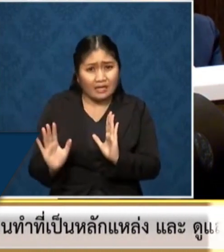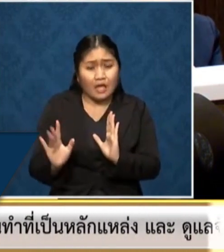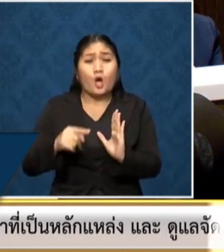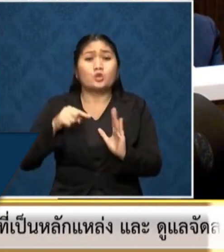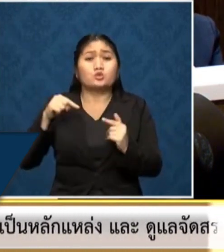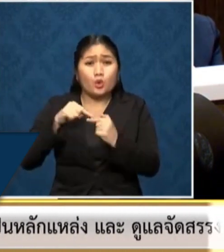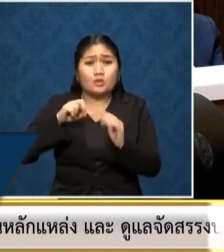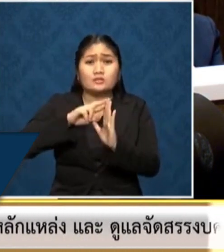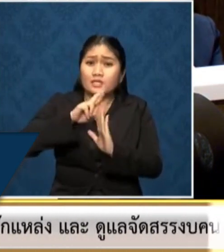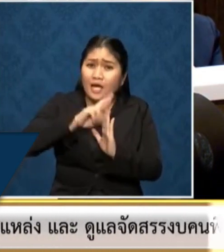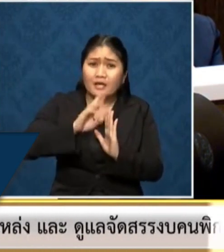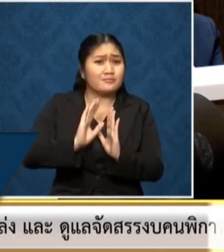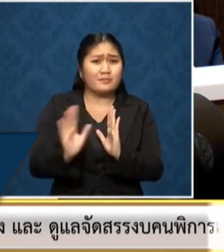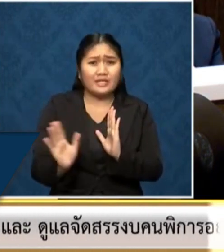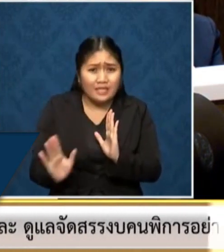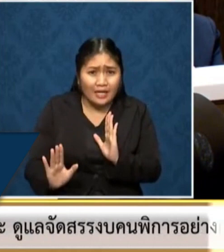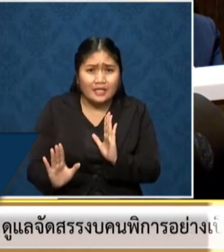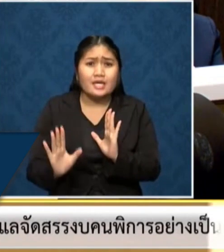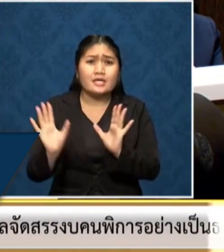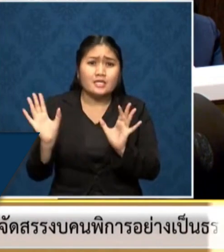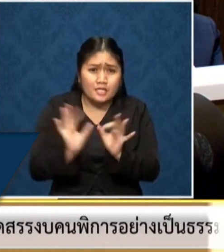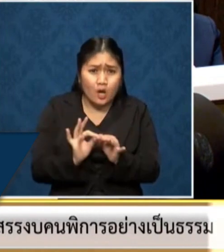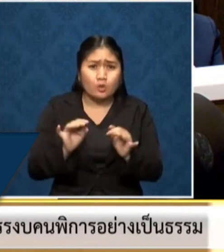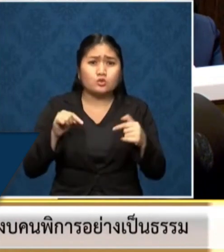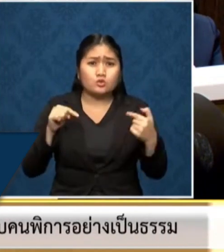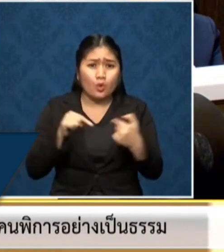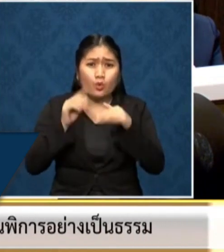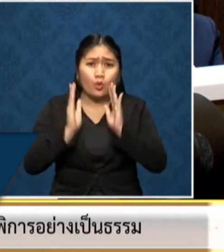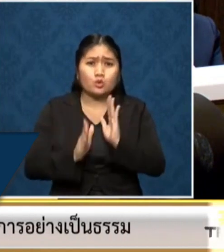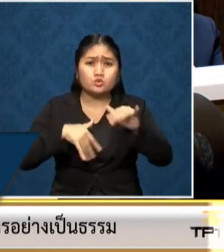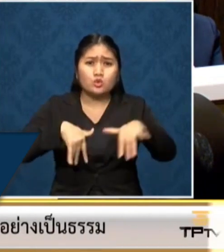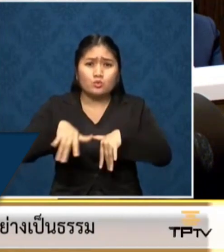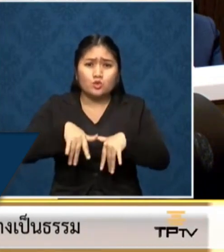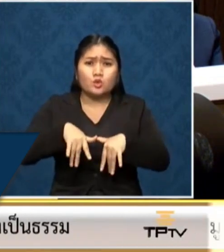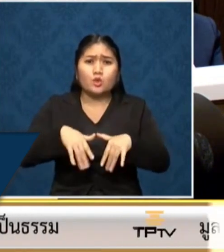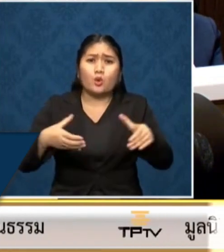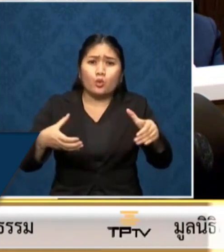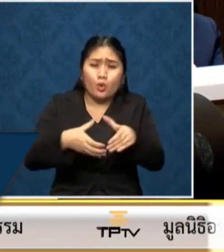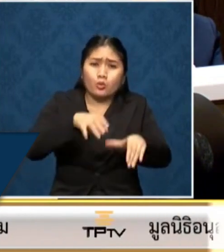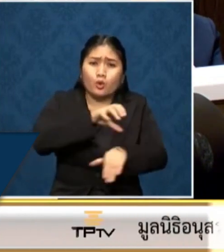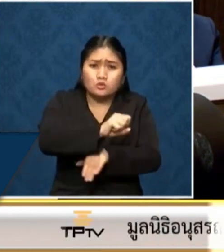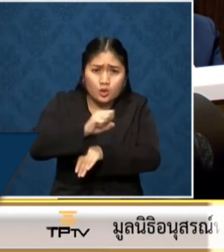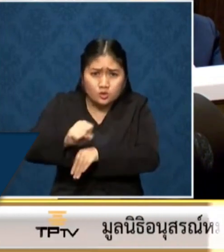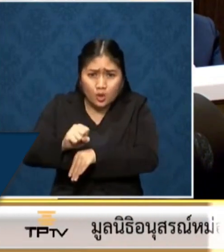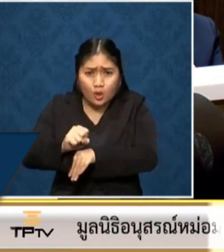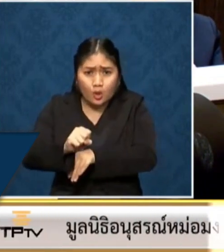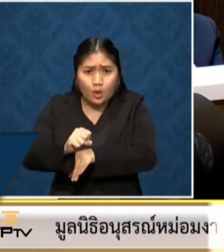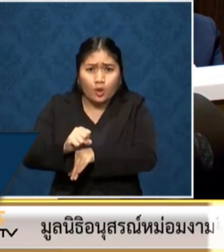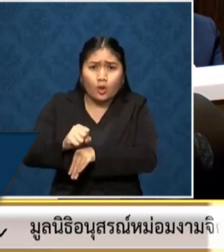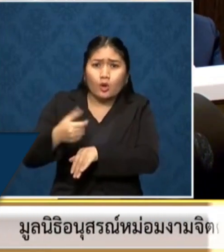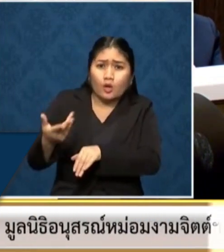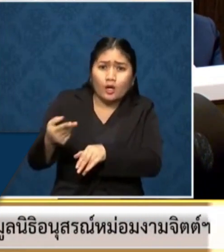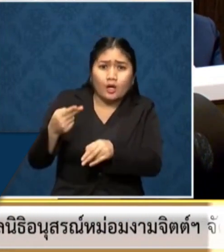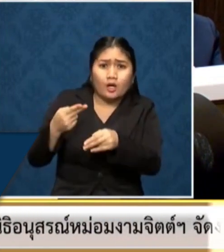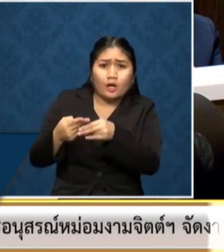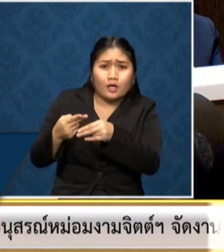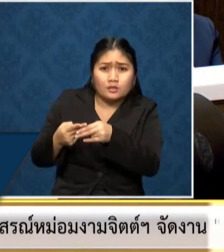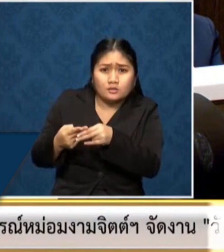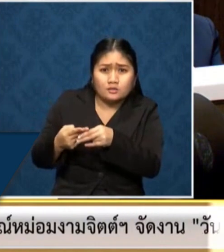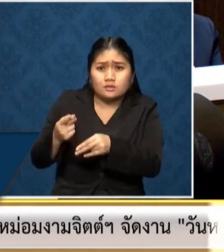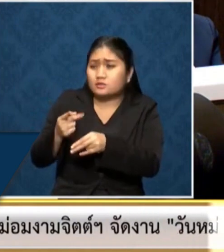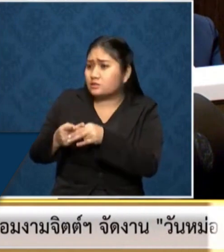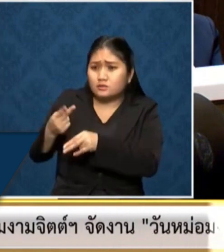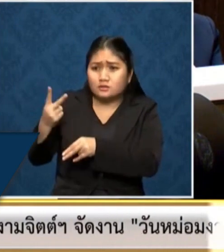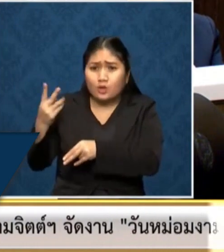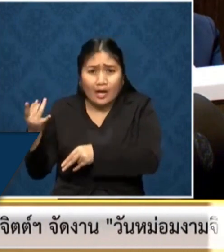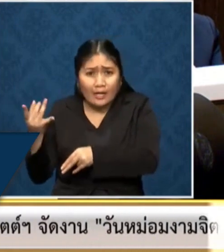อยู่ที่จัหวเชียงรายไมใช่เรื่องของพี่น้องที่อยู่ในเขตเพื่อนที่ของสอสอรัชพลนำสัคอะไรนะครับซ้อยส